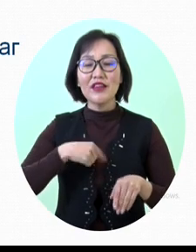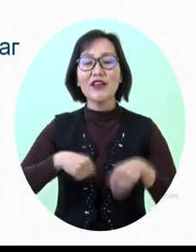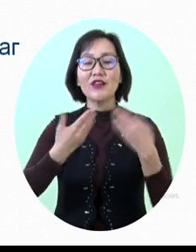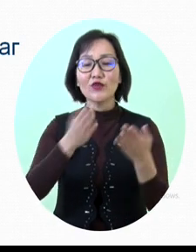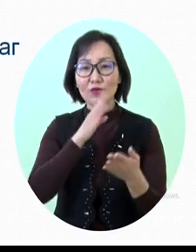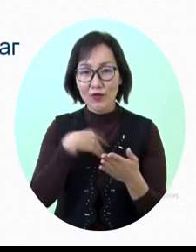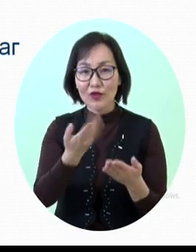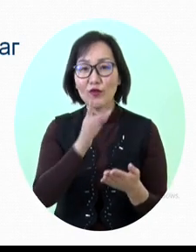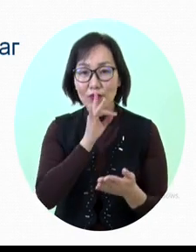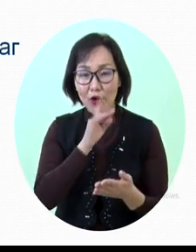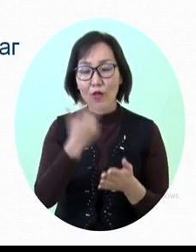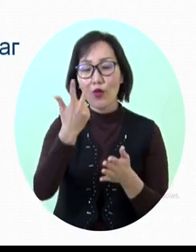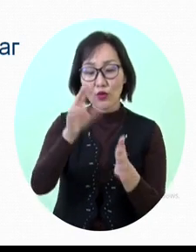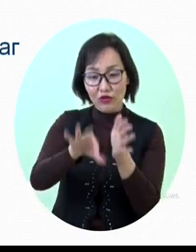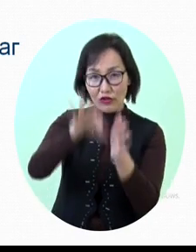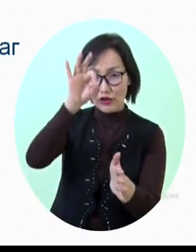3 төрлийн тэмдгийг сонгож авсан байна.